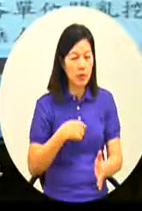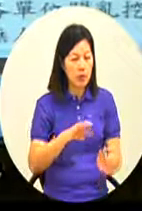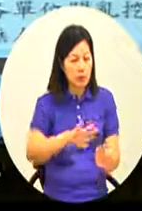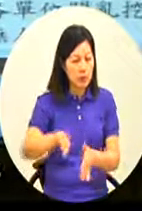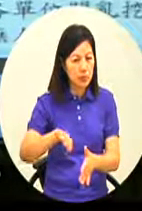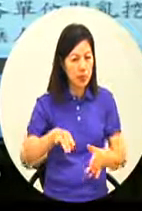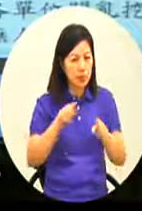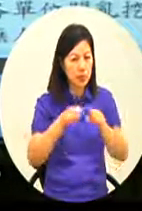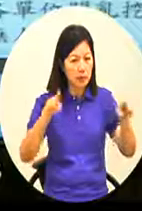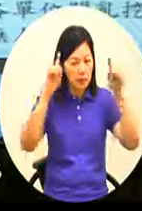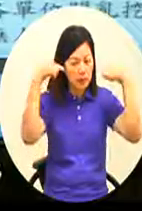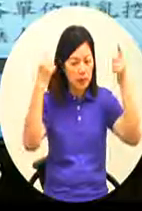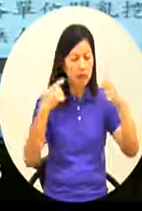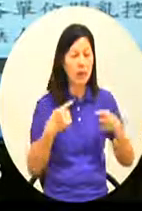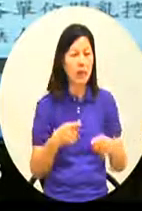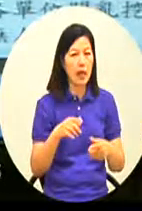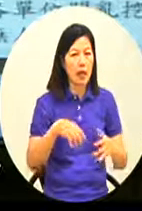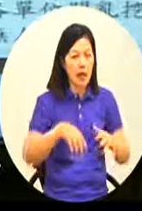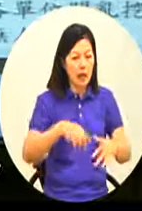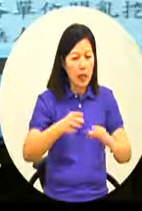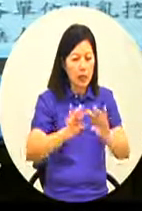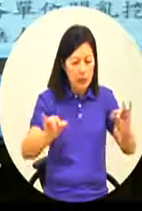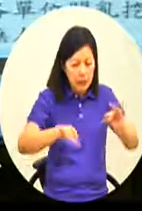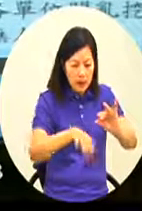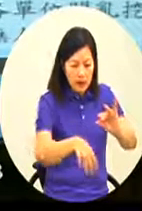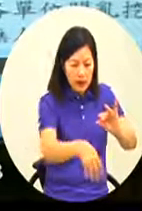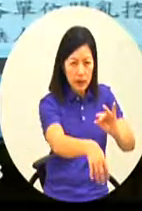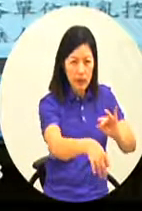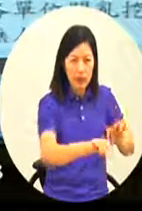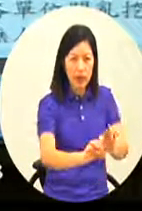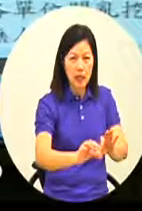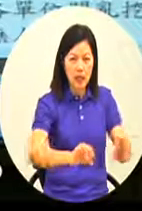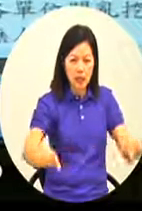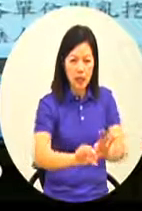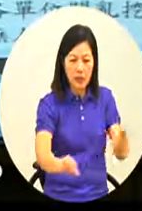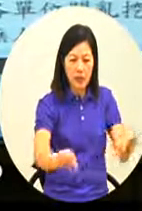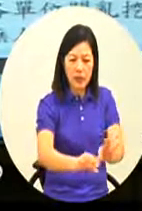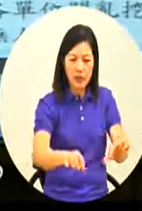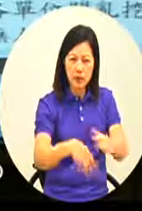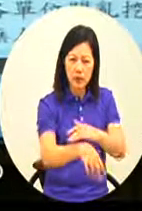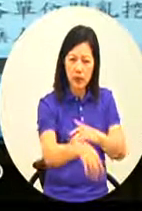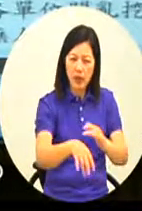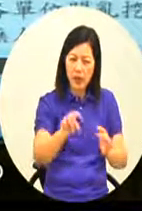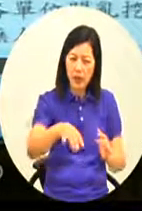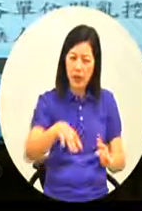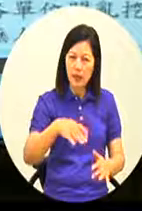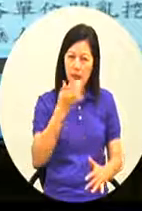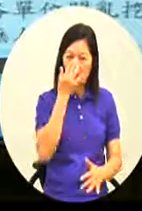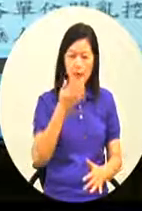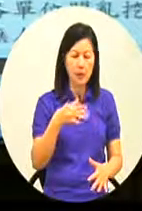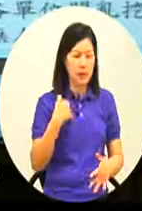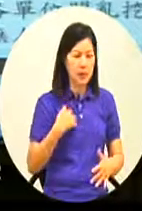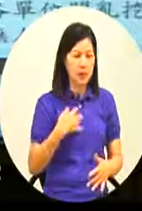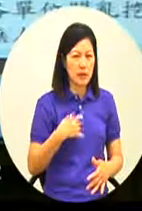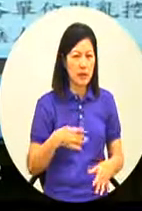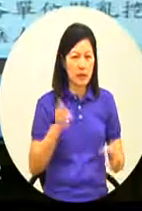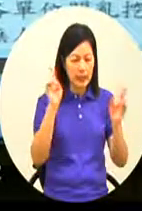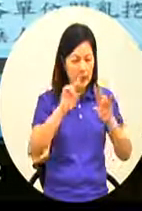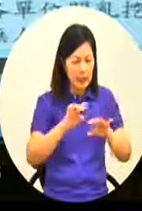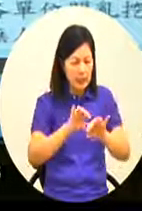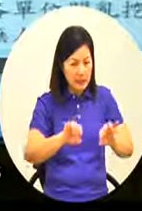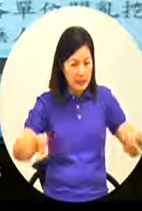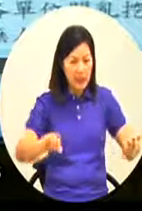平常啊，因为我们要挖下面的公线，那不知道哪一个管线要挖，有时候是电线，有时候是电缆线，有